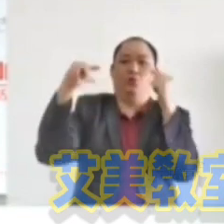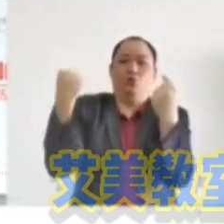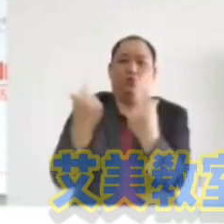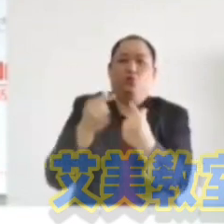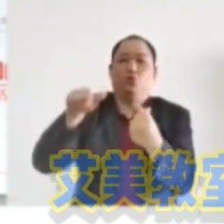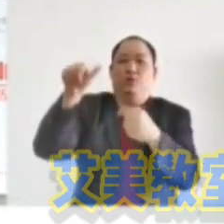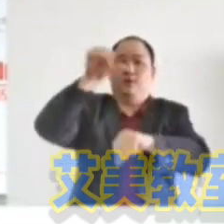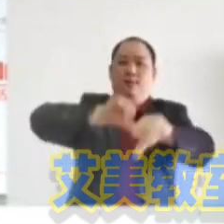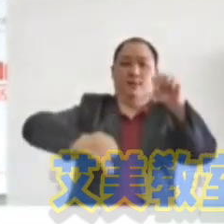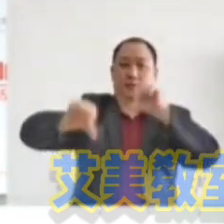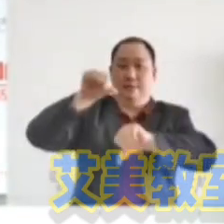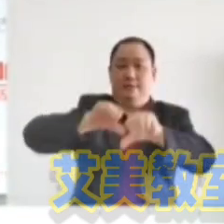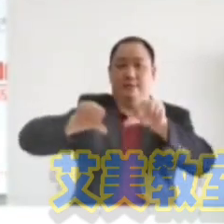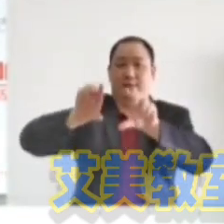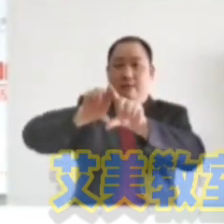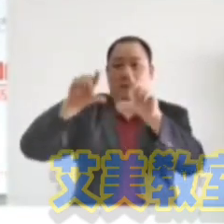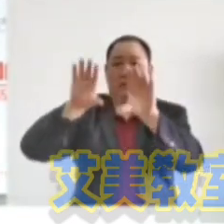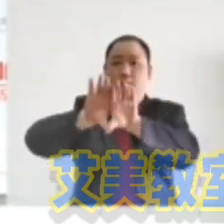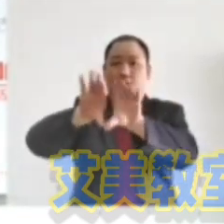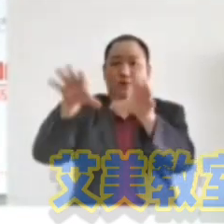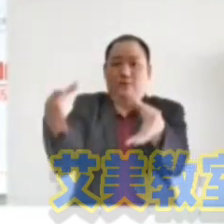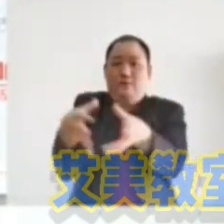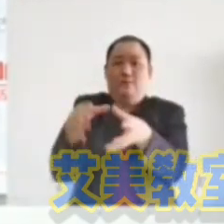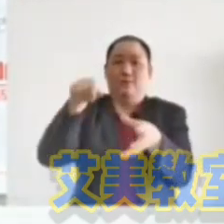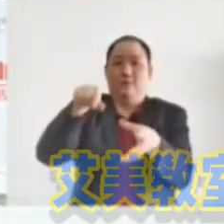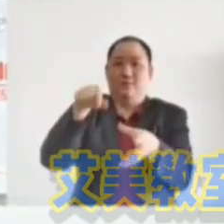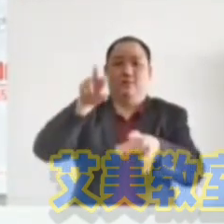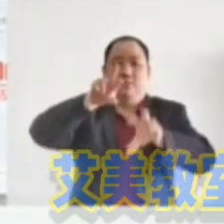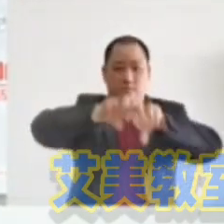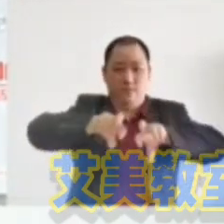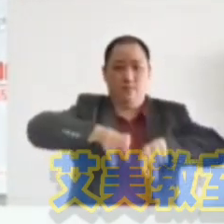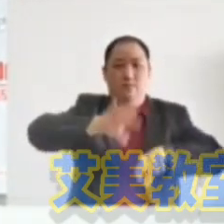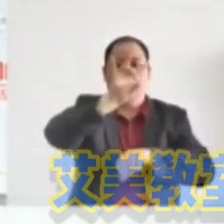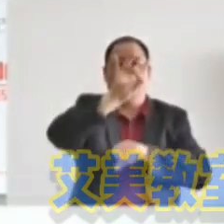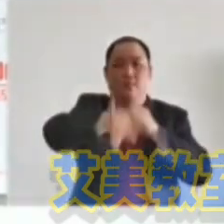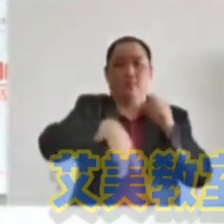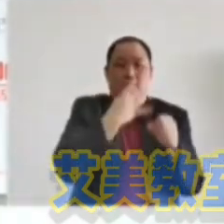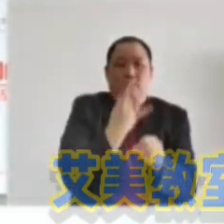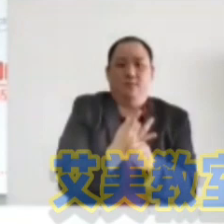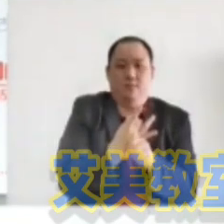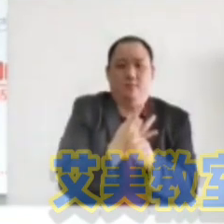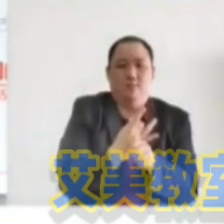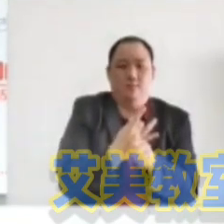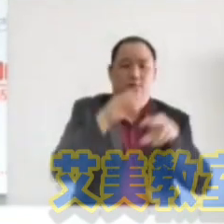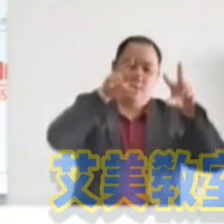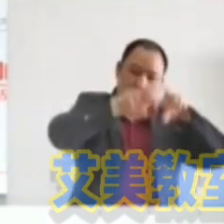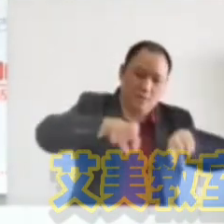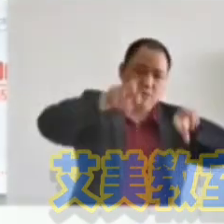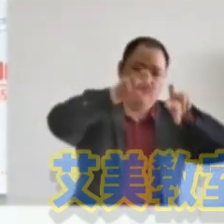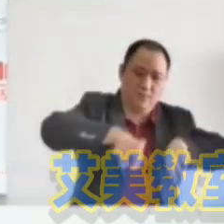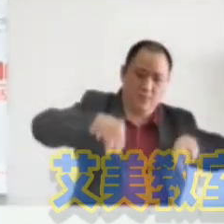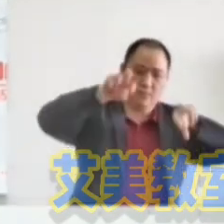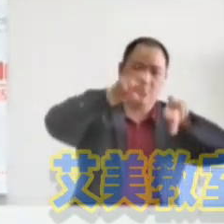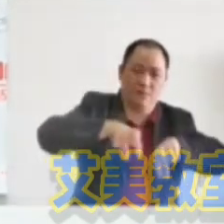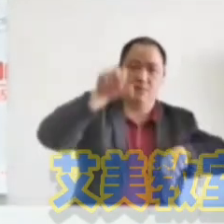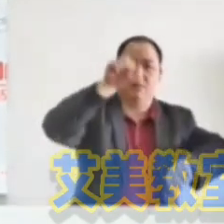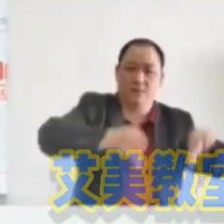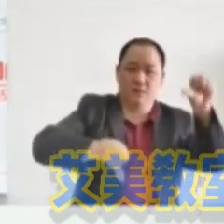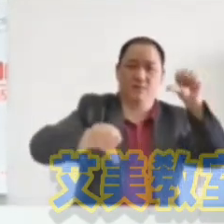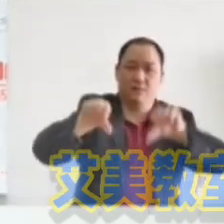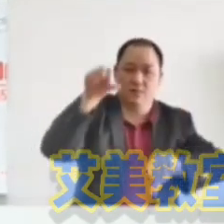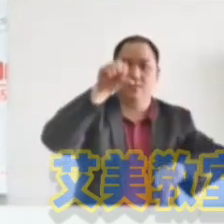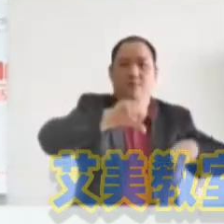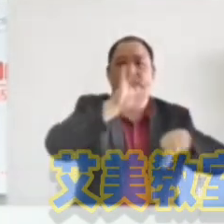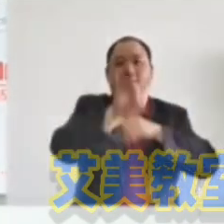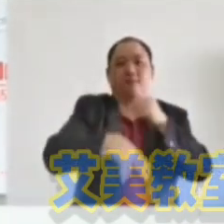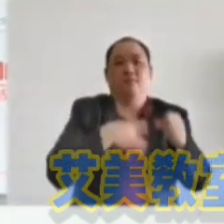命科学团队哦，他们花了总共8年的时间，50亿韩币的投资，才成功的诞生